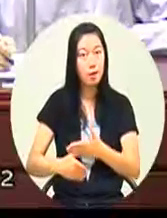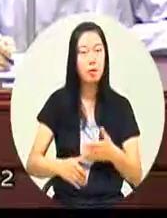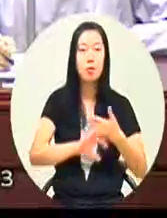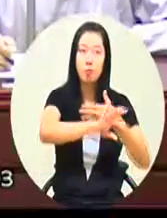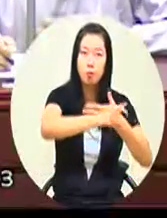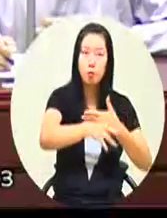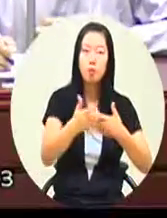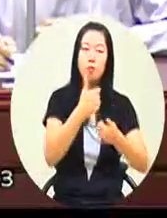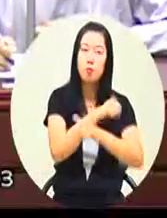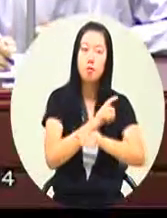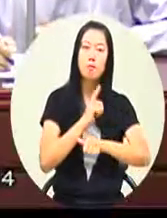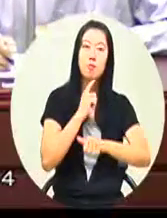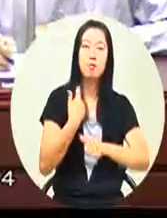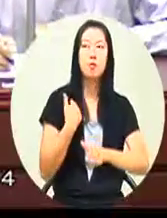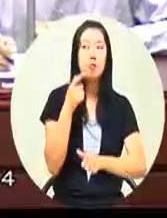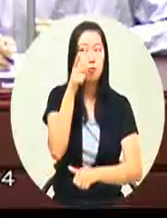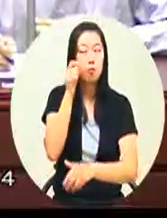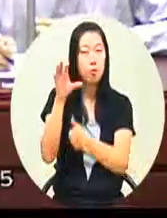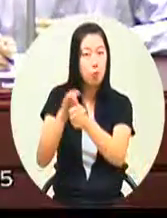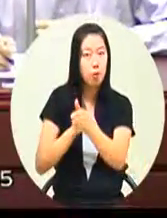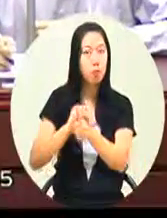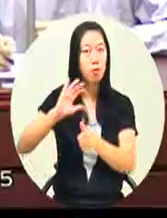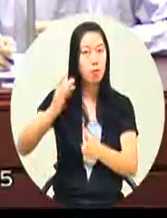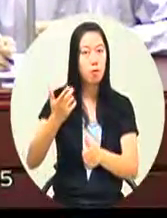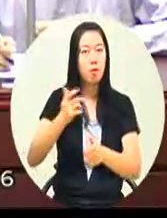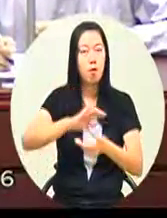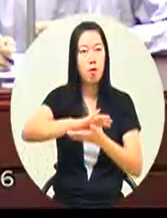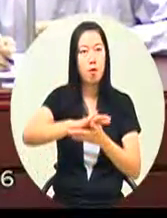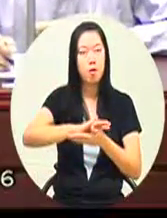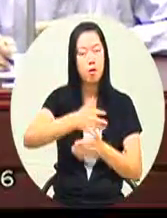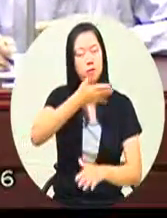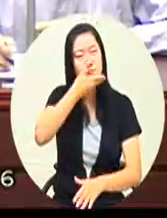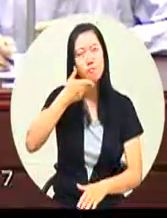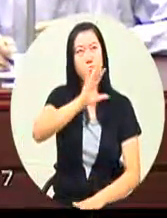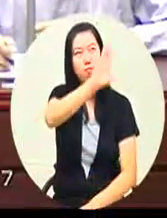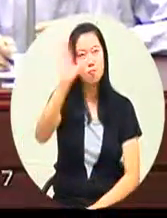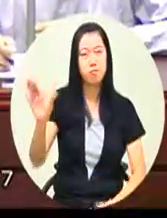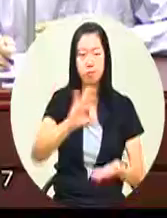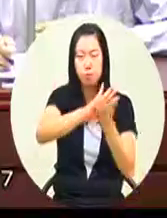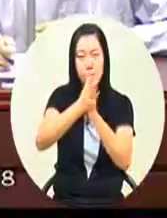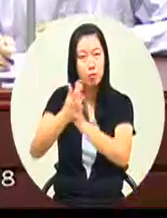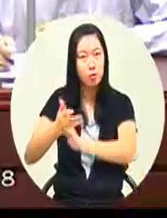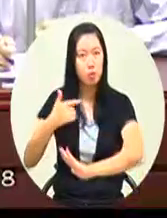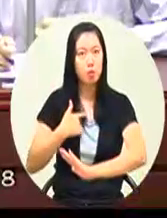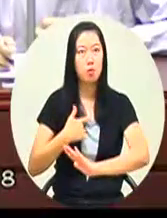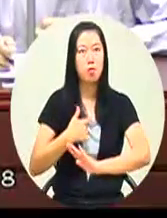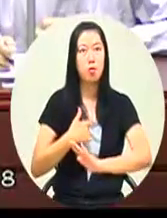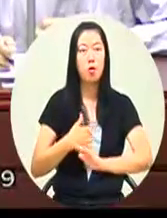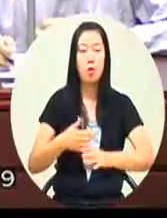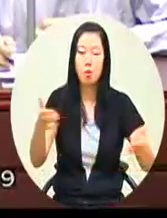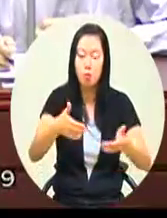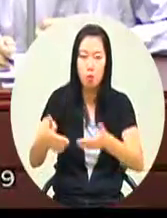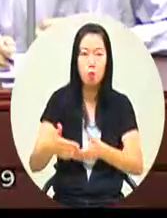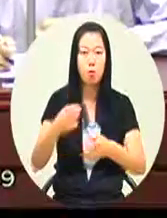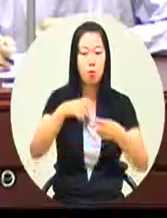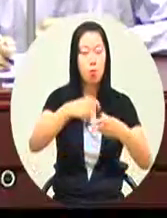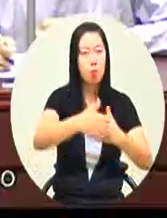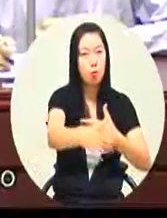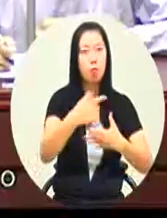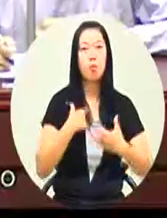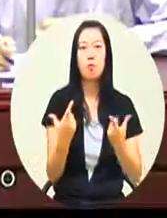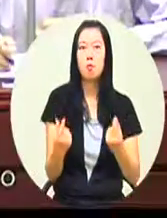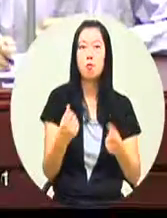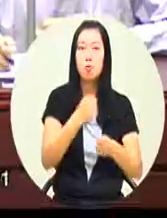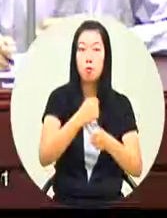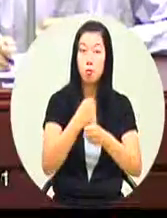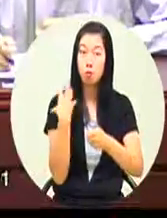经验，我们现在会去参考，但是我们还是要讲气候变迁之下，很多工程我们还是会持续去进行，但是有很